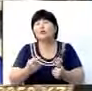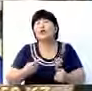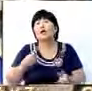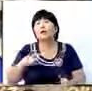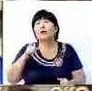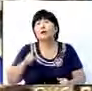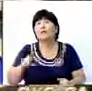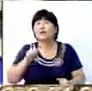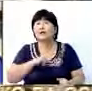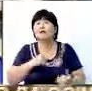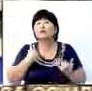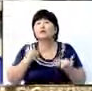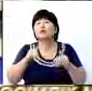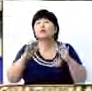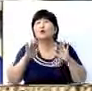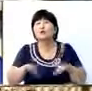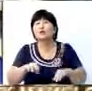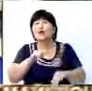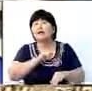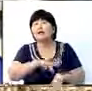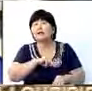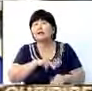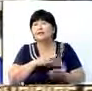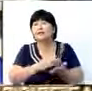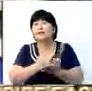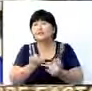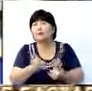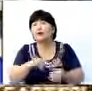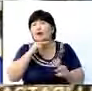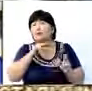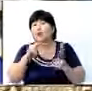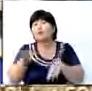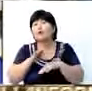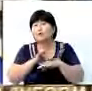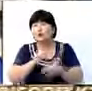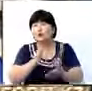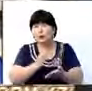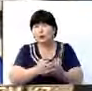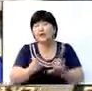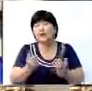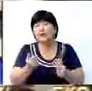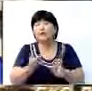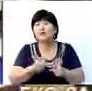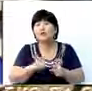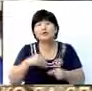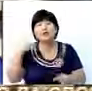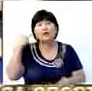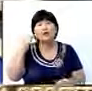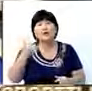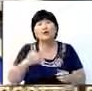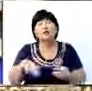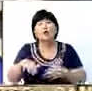мамандандырылған халыққа қызмет көрсету орталығының қызметіне қоғамды бақылау жүргізуде. Әрине осы мақсаты бұл